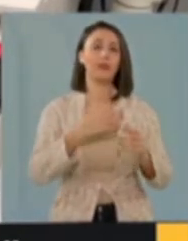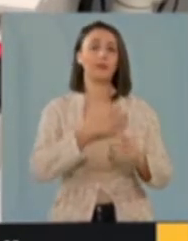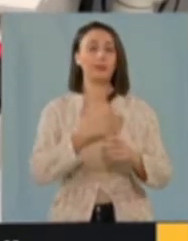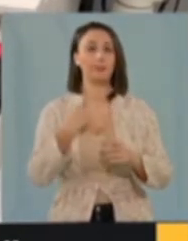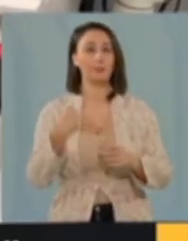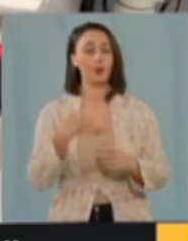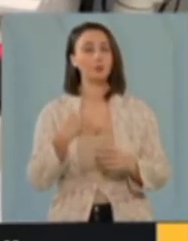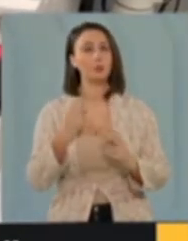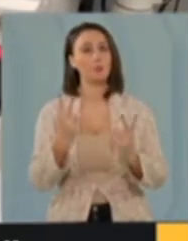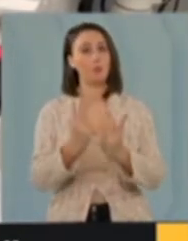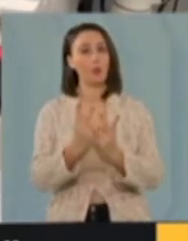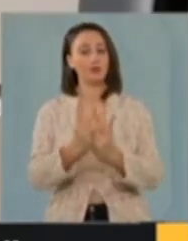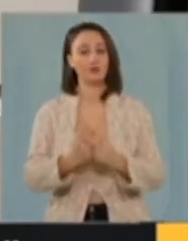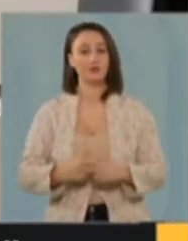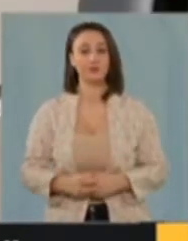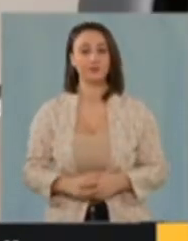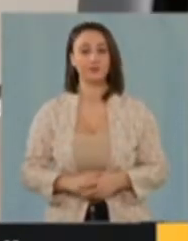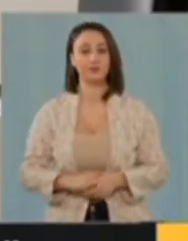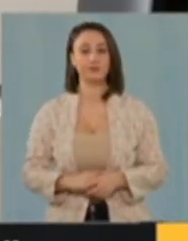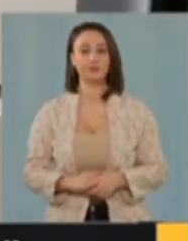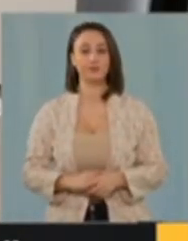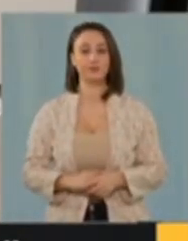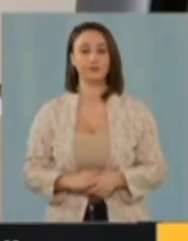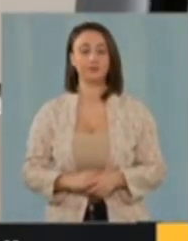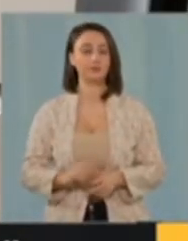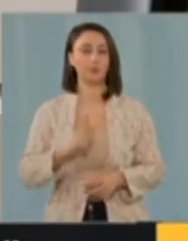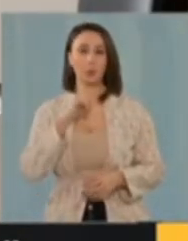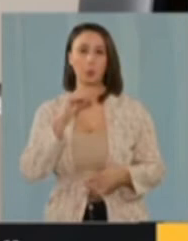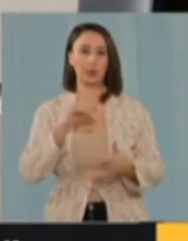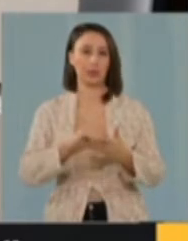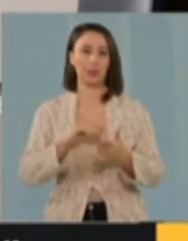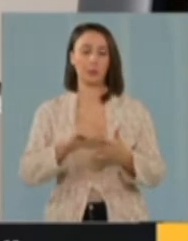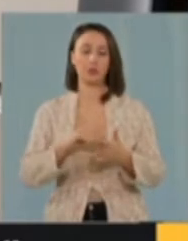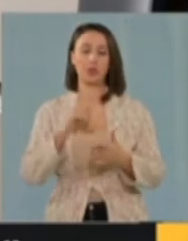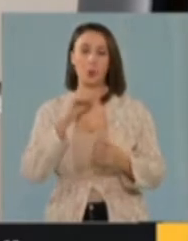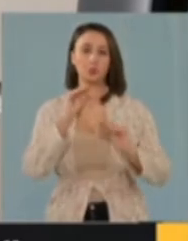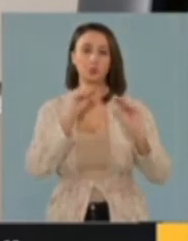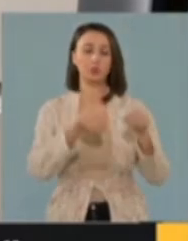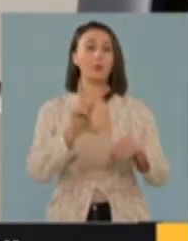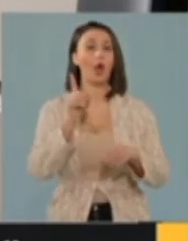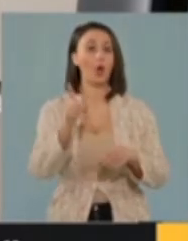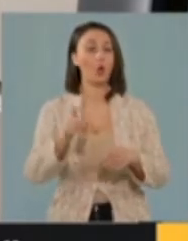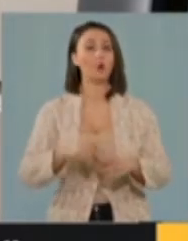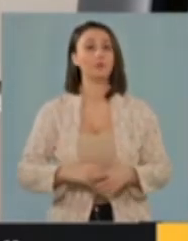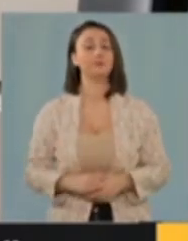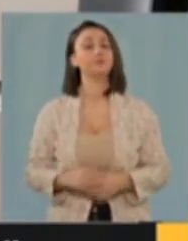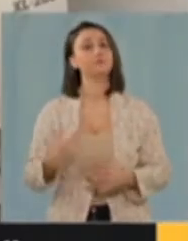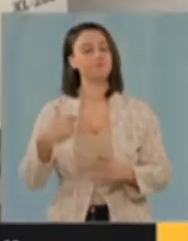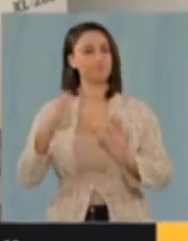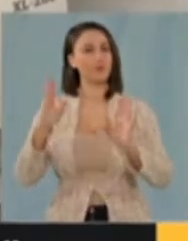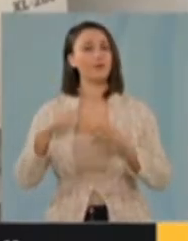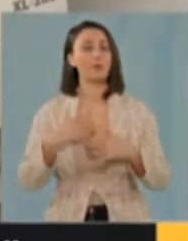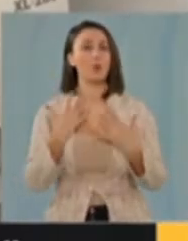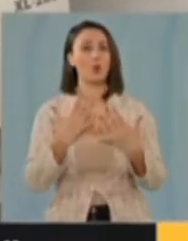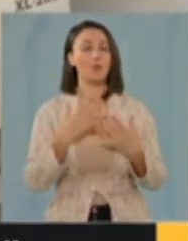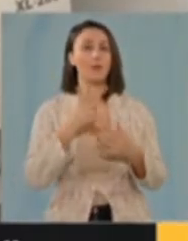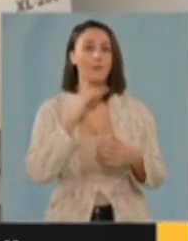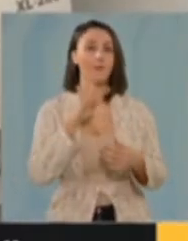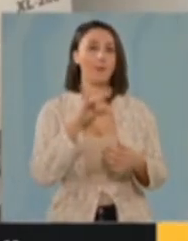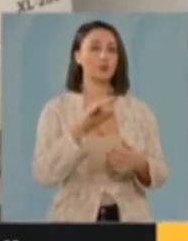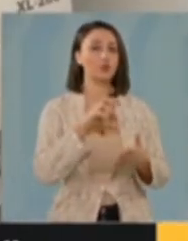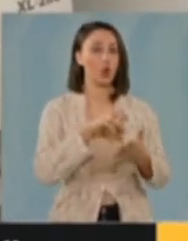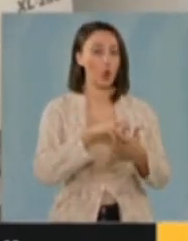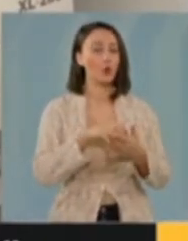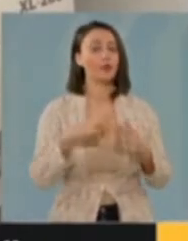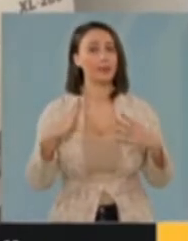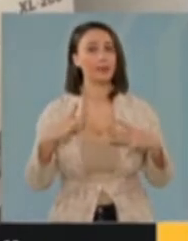temperaturilor corespunzătoare. Încă nu este necesar să ne mutăm acolo, pentru că mai avem un număr de vreo 40 de